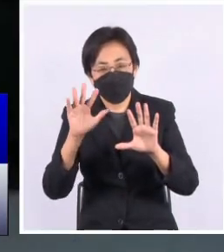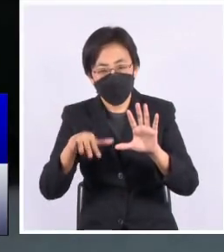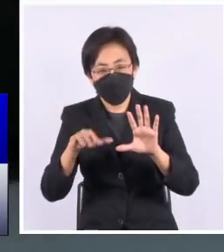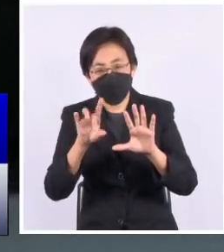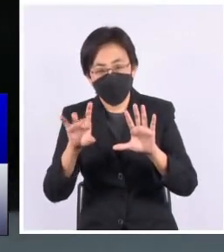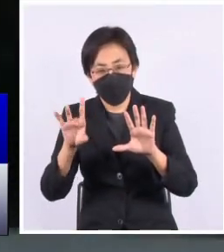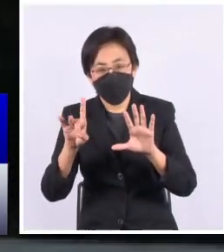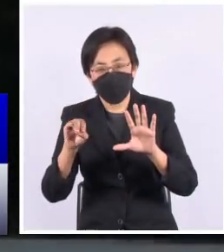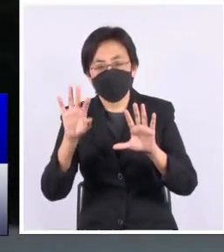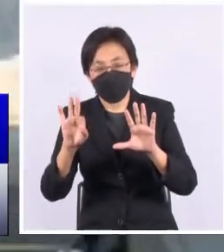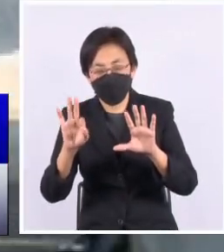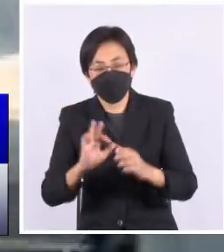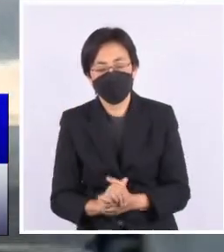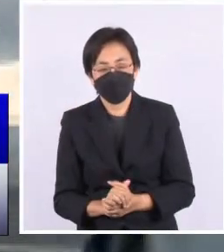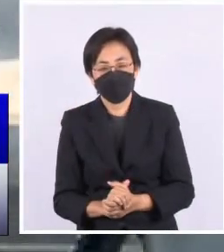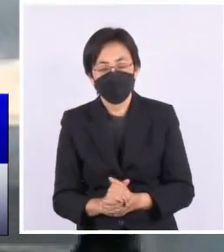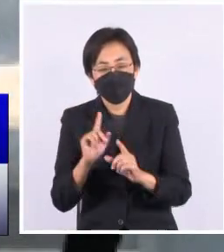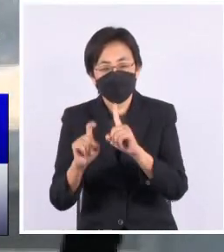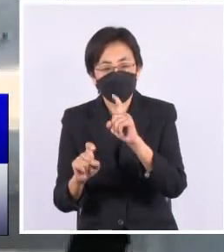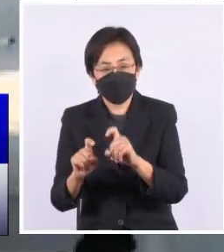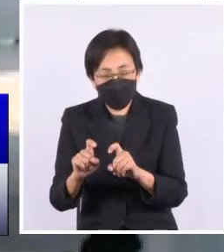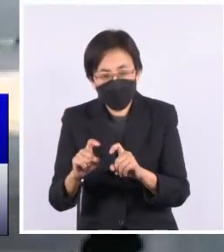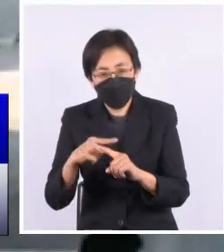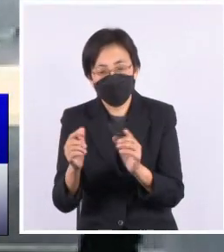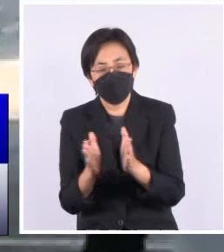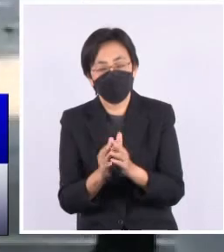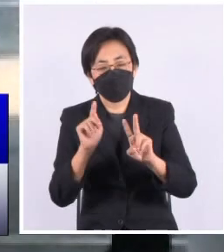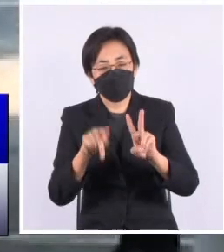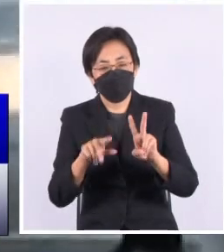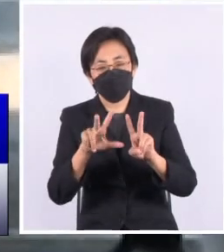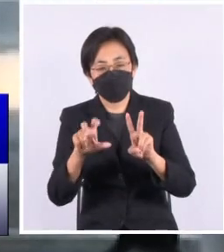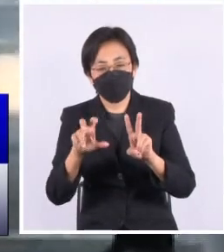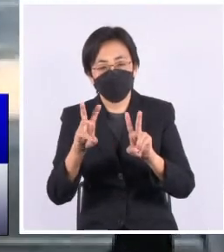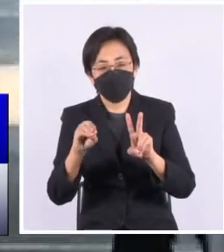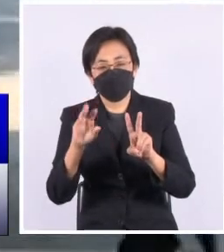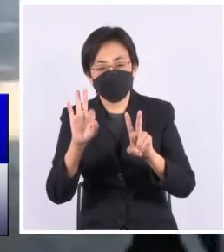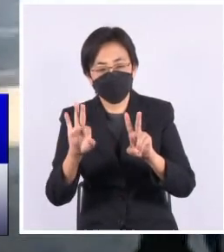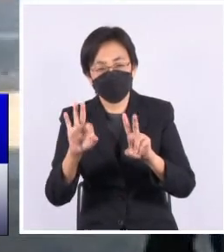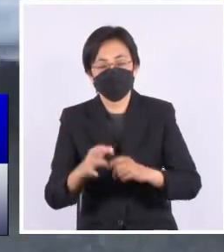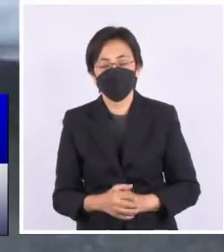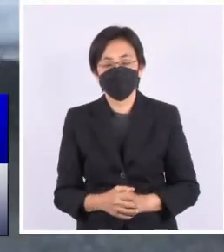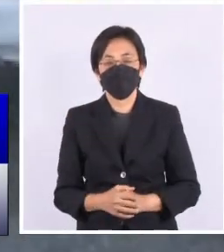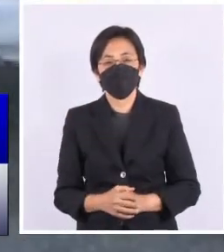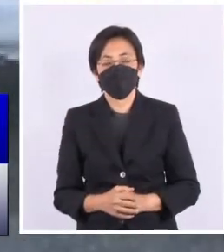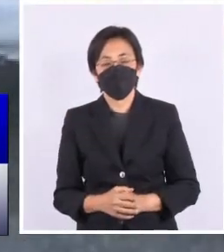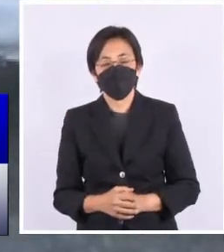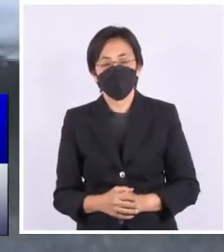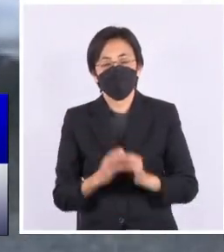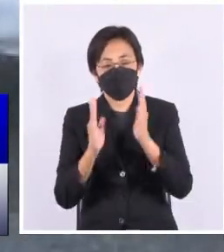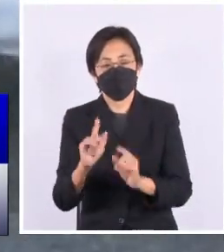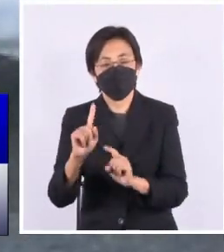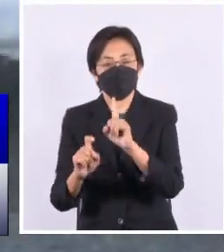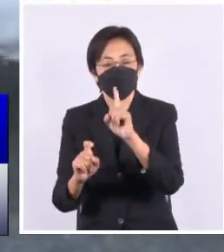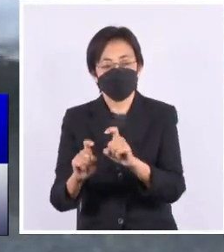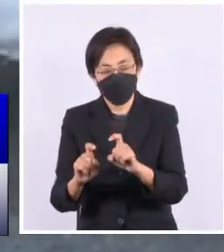889คนและมียอดผู้เสียชีวิตนะครับรวมอยู่ที่ 2อีก 369คนด้วยกันมีการสัญญาณผู้เสียชีวิต